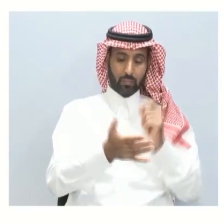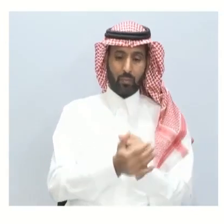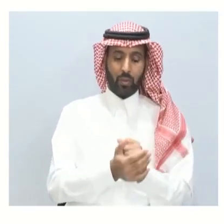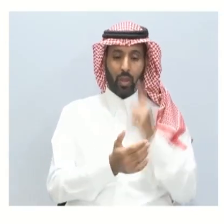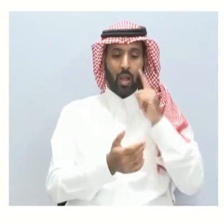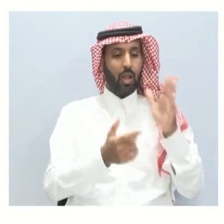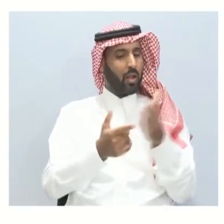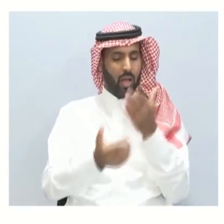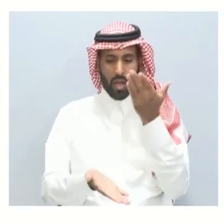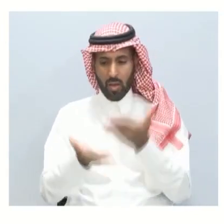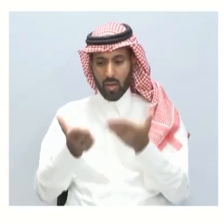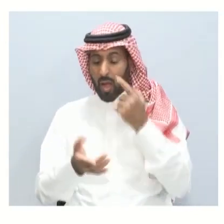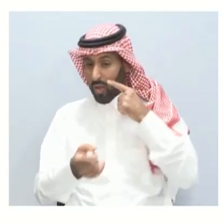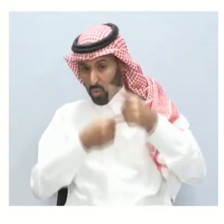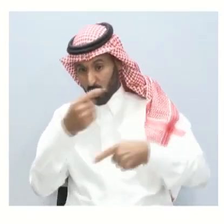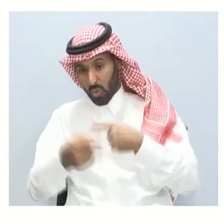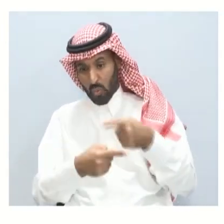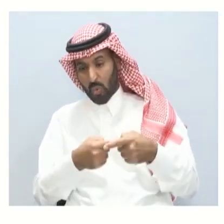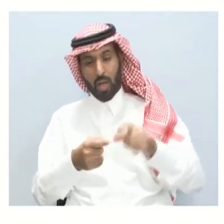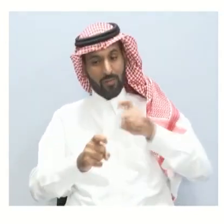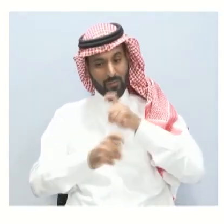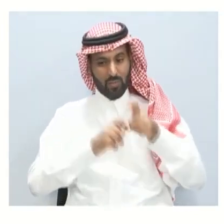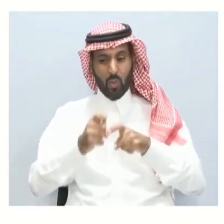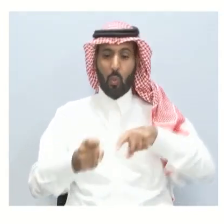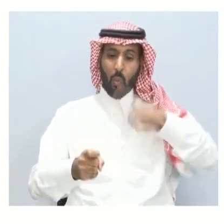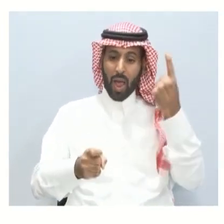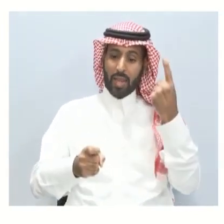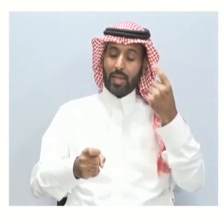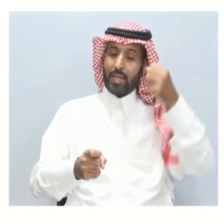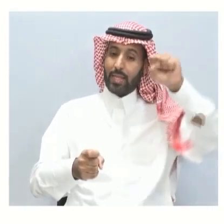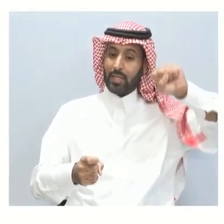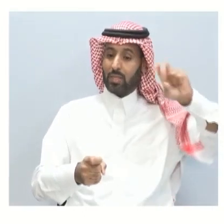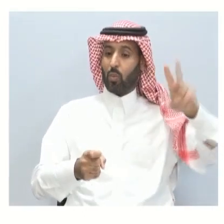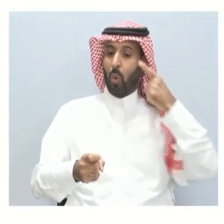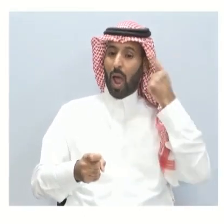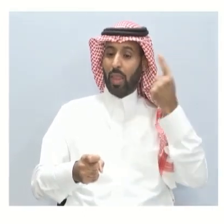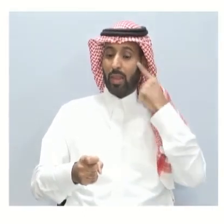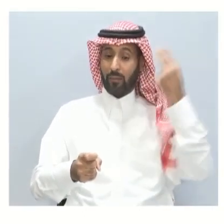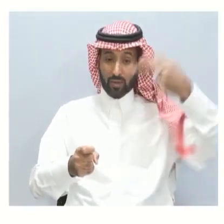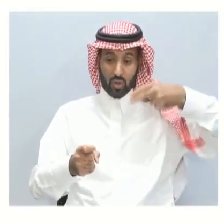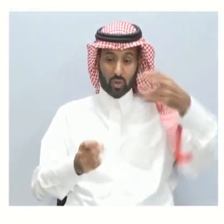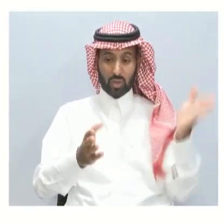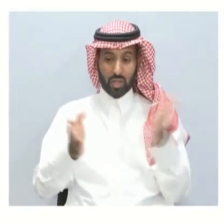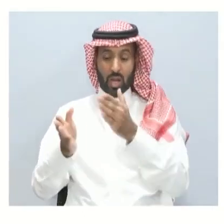الكترونات التكافؤ والدوره هذا بالنسبه للهيدروجين الليثيوم